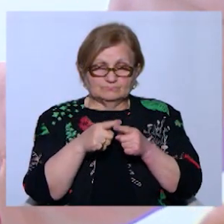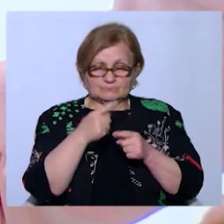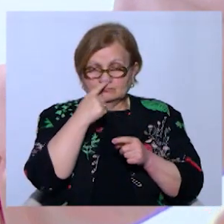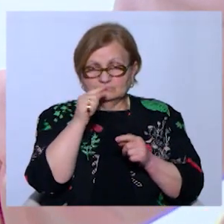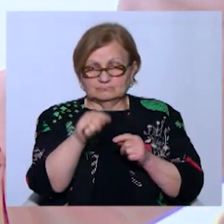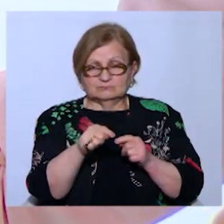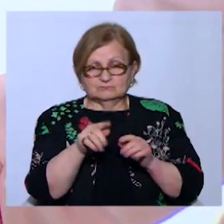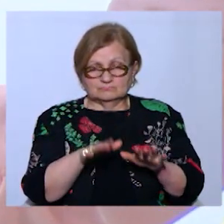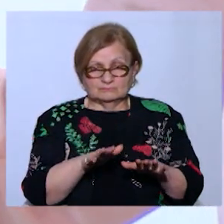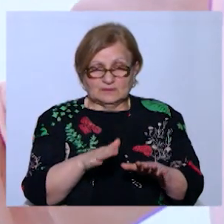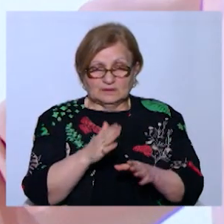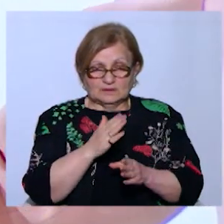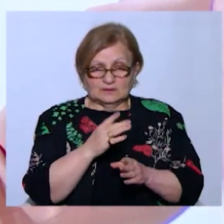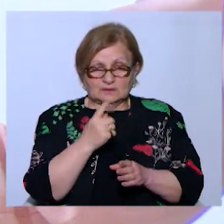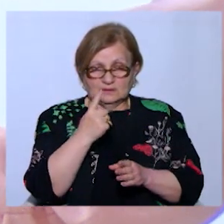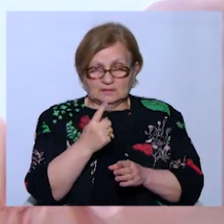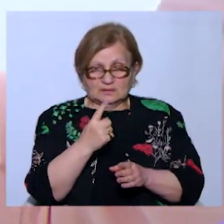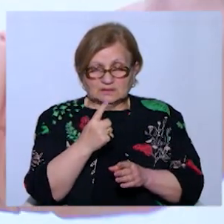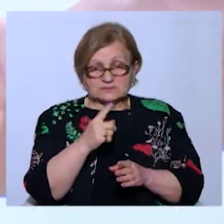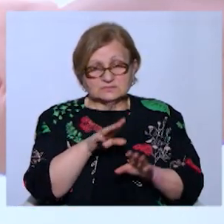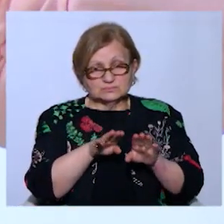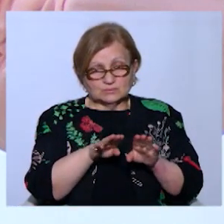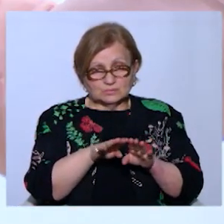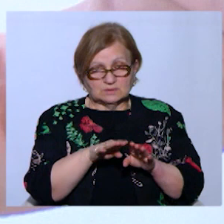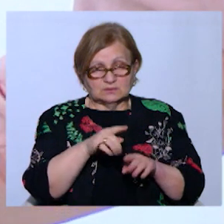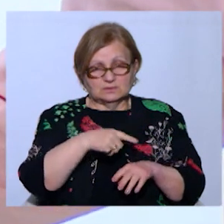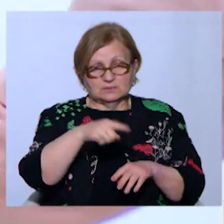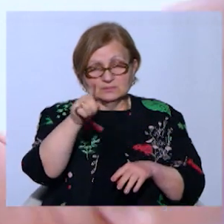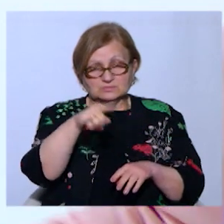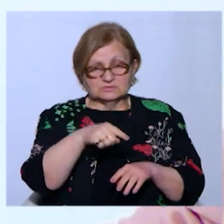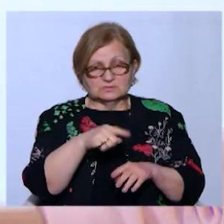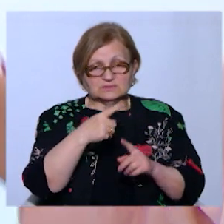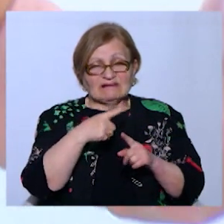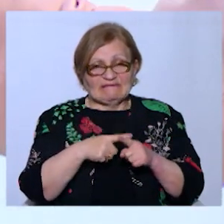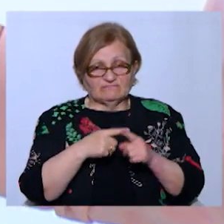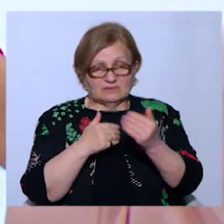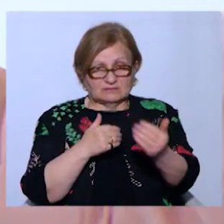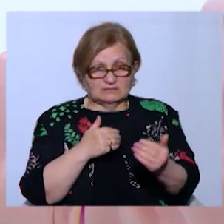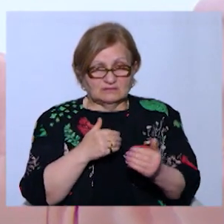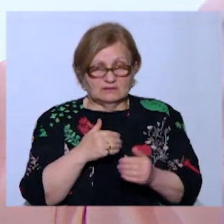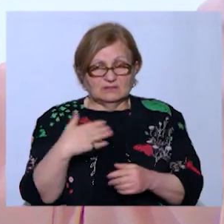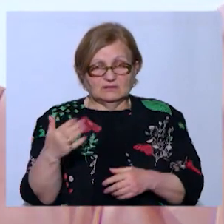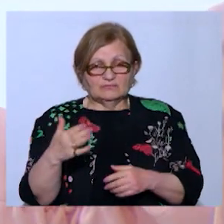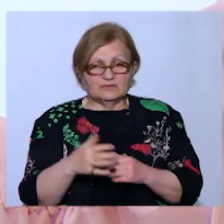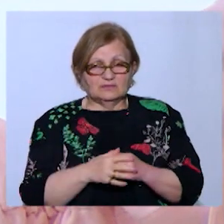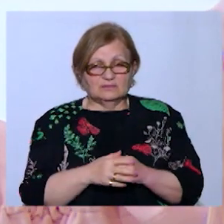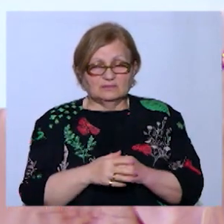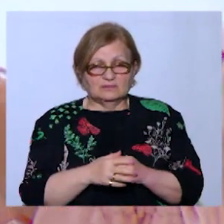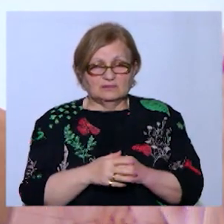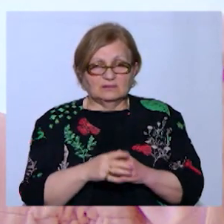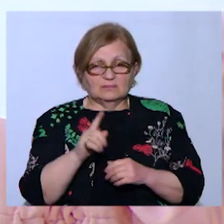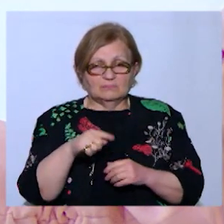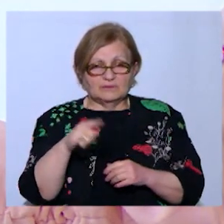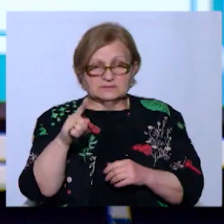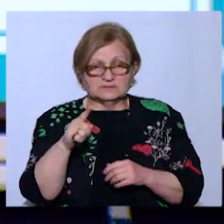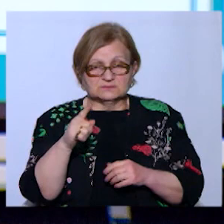წინ მდებარე კათეტი არის 1 ერთეულის ტოლი, რაც არის აი ამ ჰიპოტენუზის ნახევარი და გვერდი არის ფესვი 3,